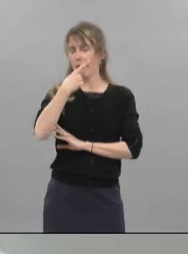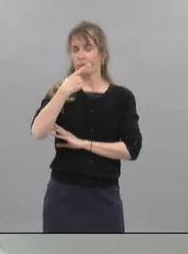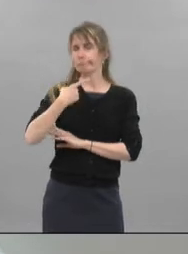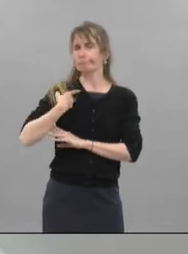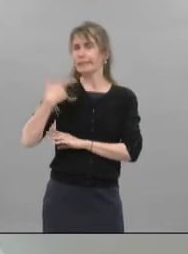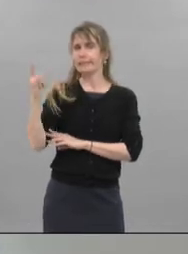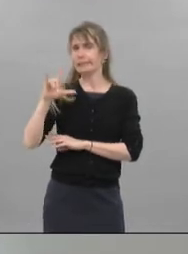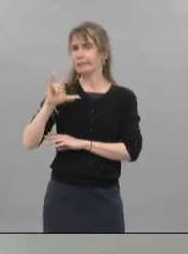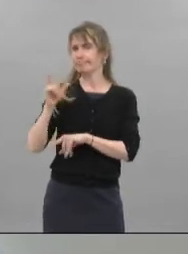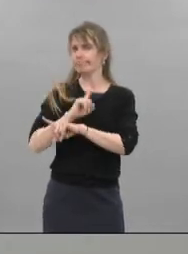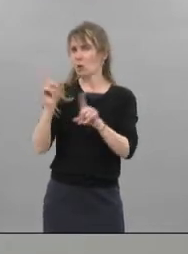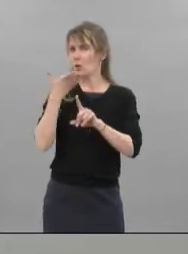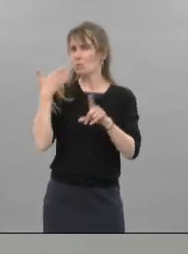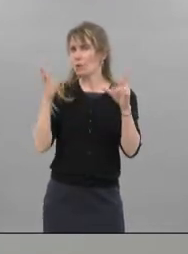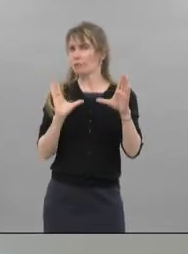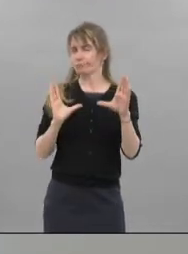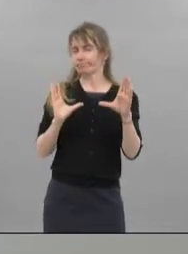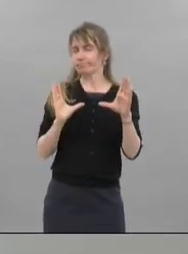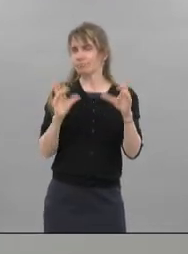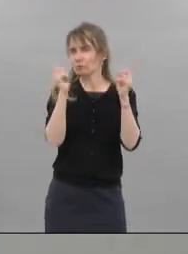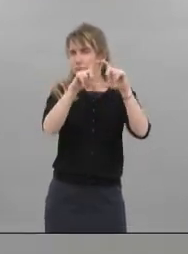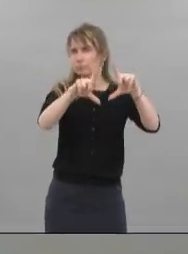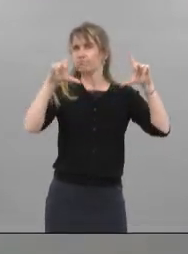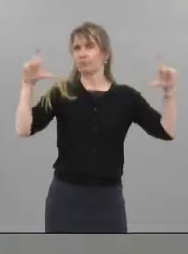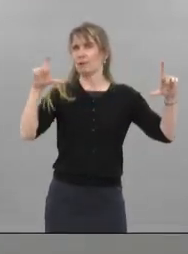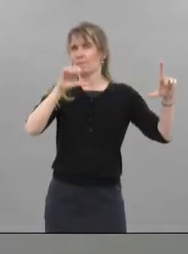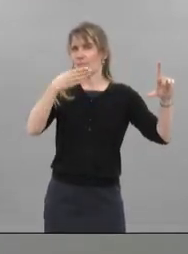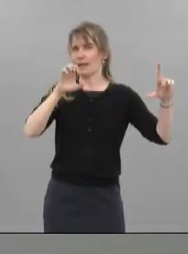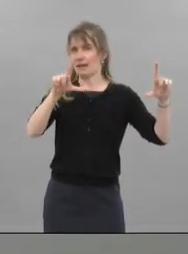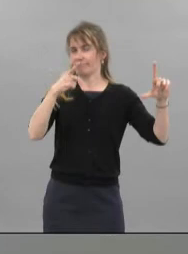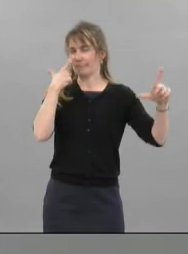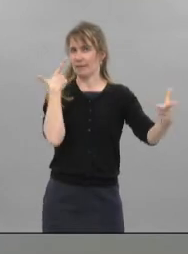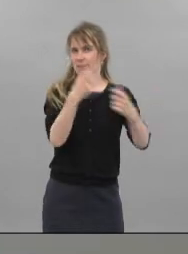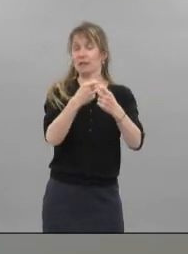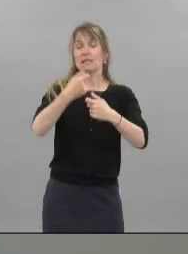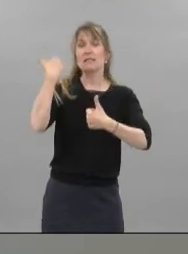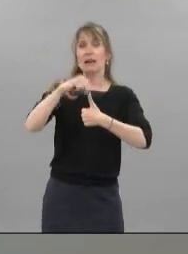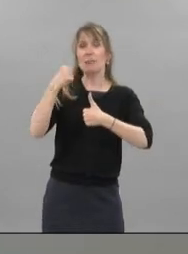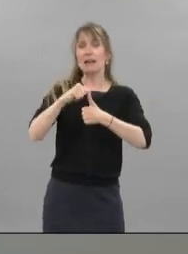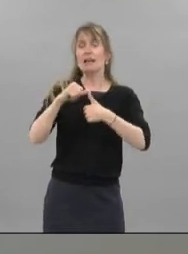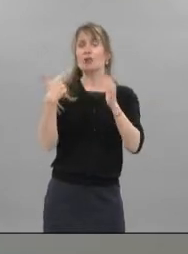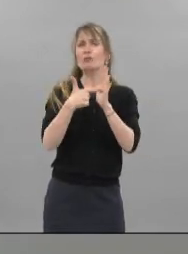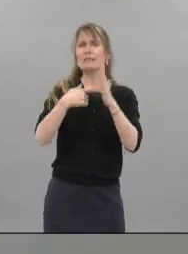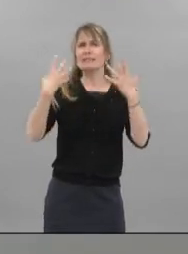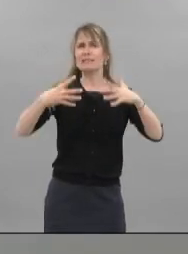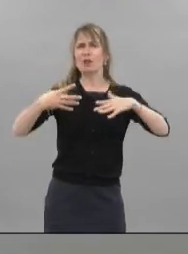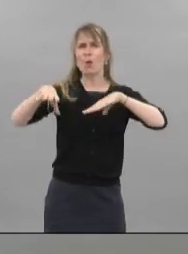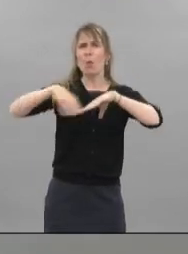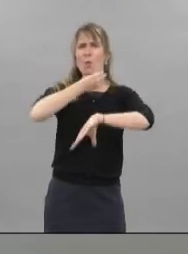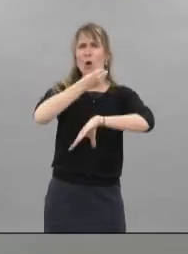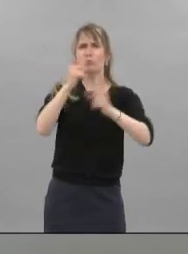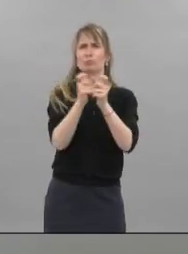sujet. Souvenons-nous, le 26 septembre 2019, avec l'incendie de l'usine Lubrizol à Rouen, nous